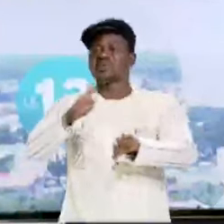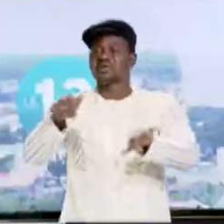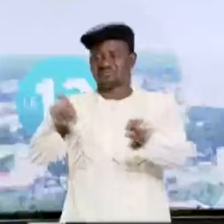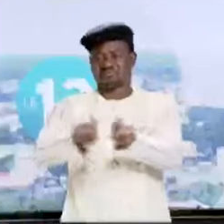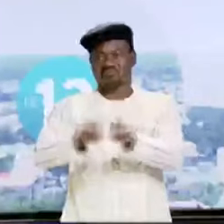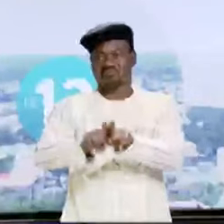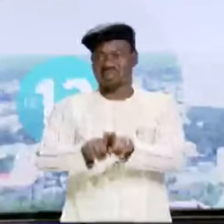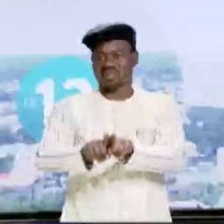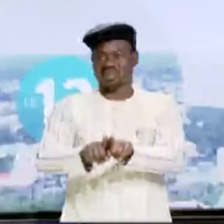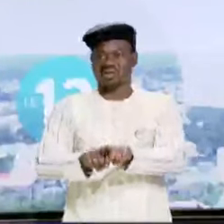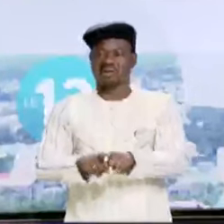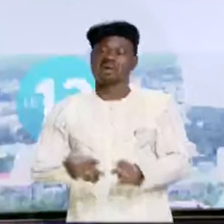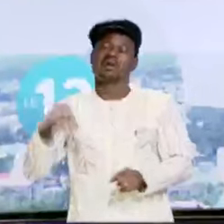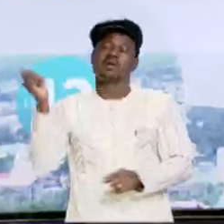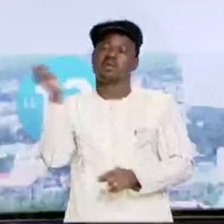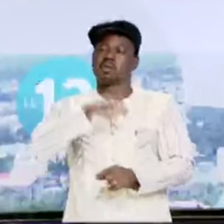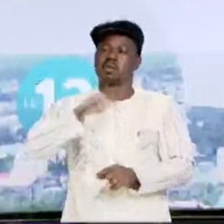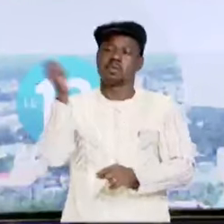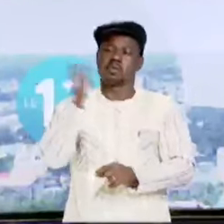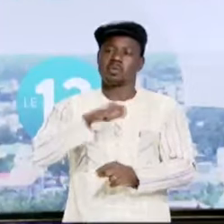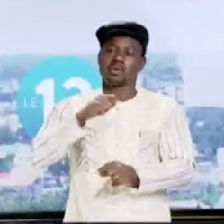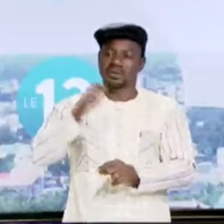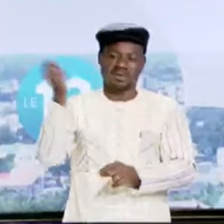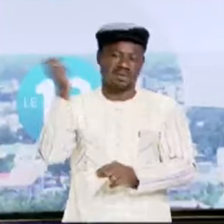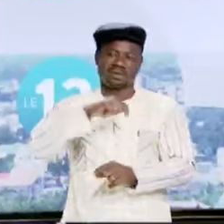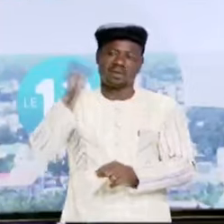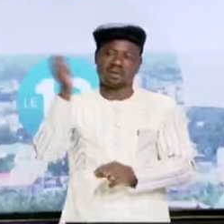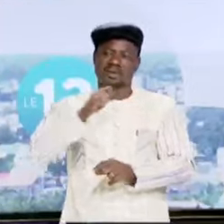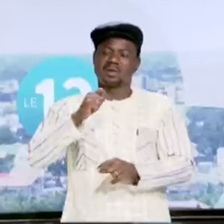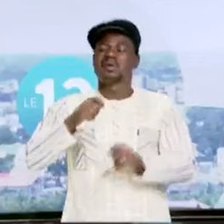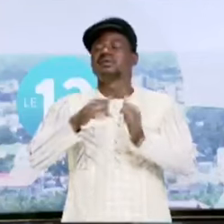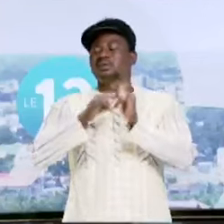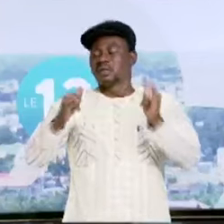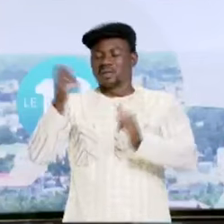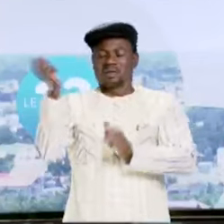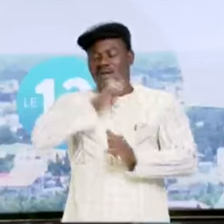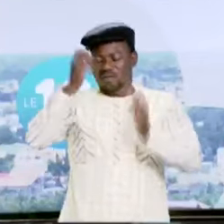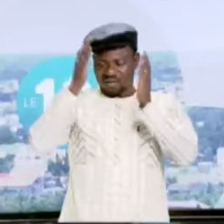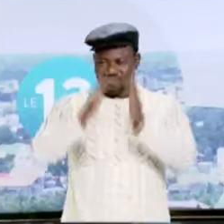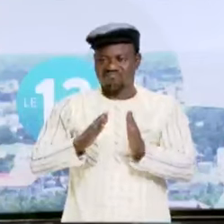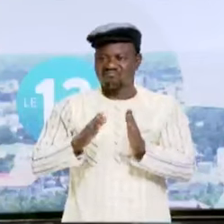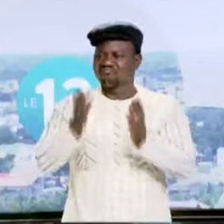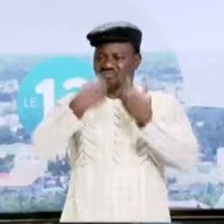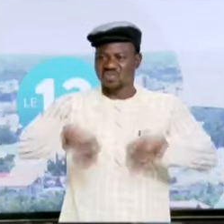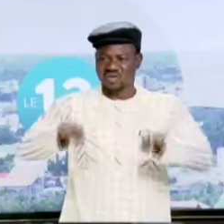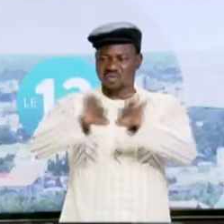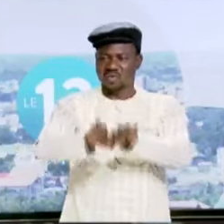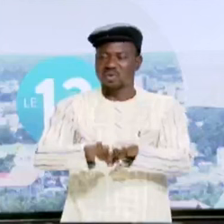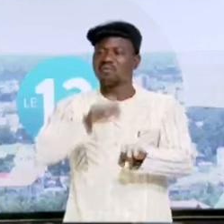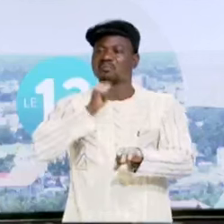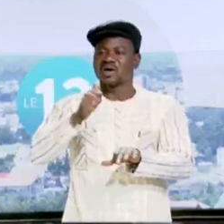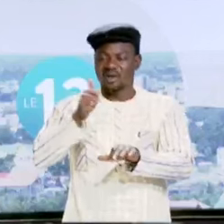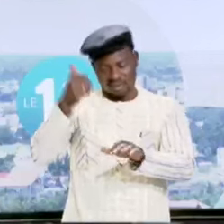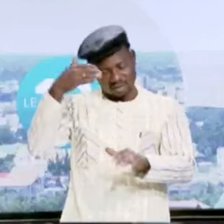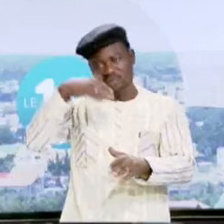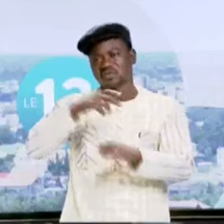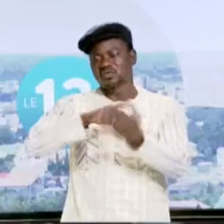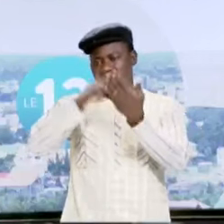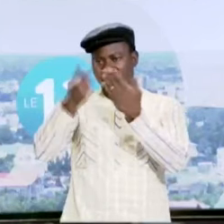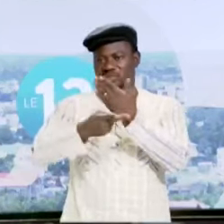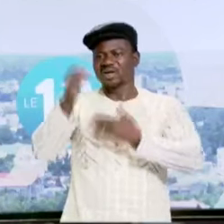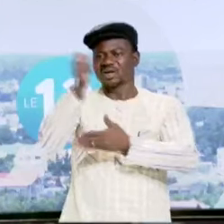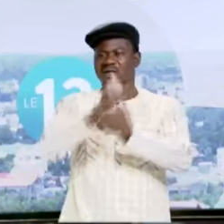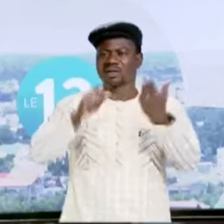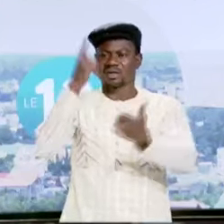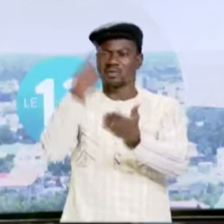L'éventail sans l'éventailleur ne sert à rien. Voilà. Alors, au plan artistique, en clair, quel est le message de fond que